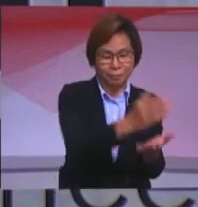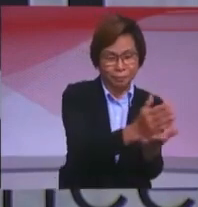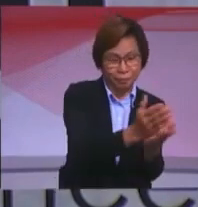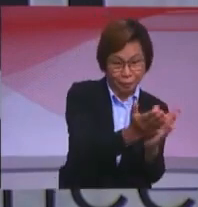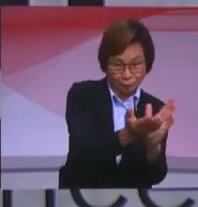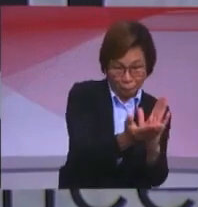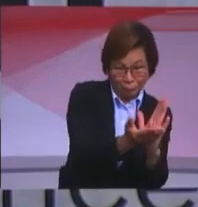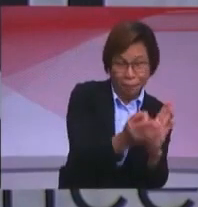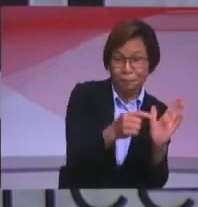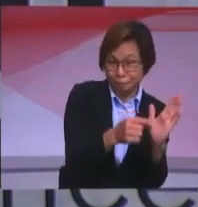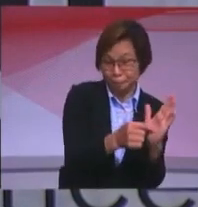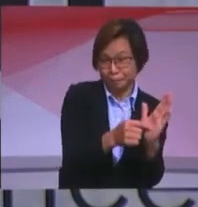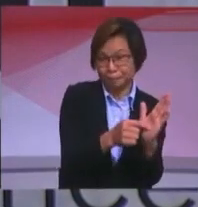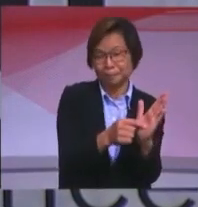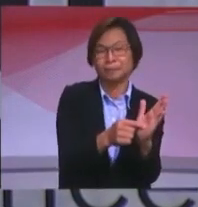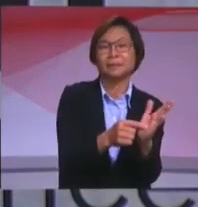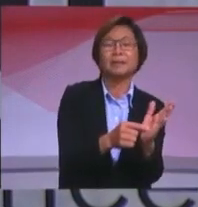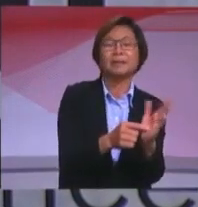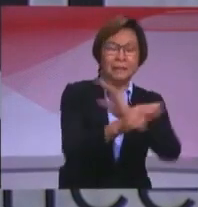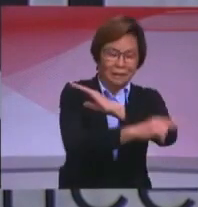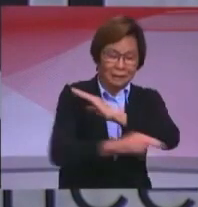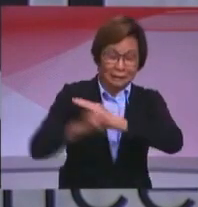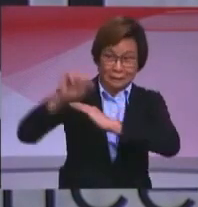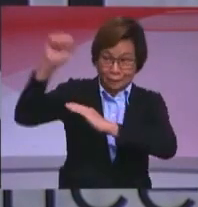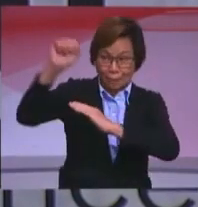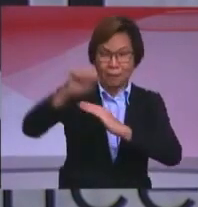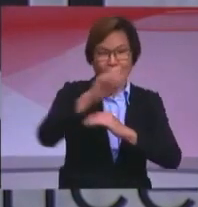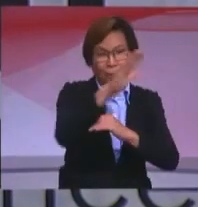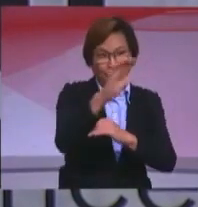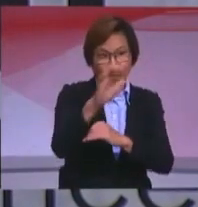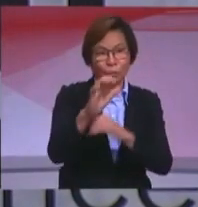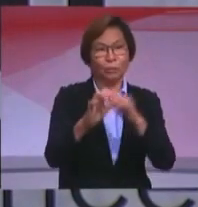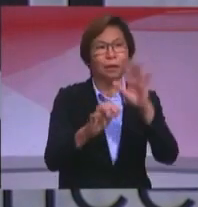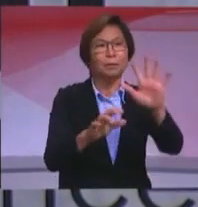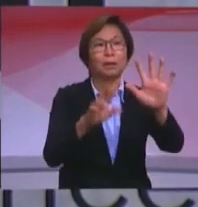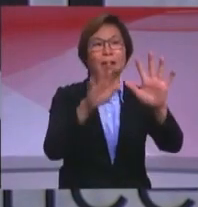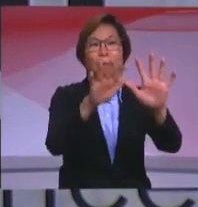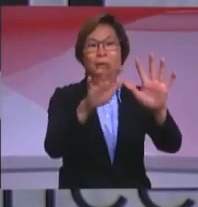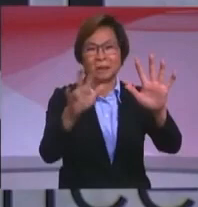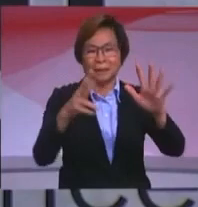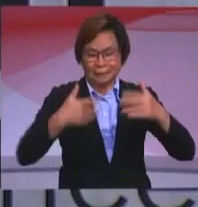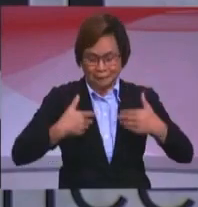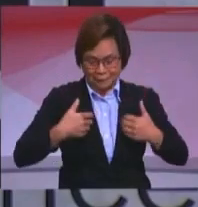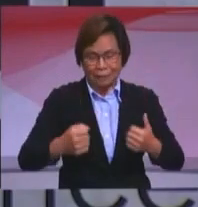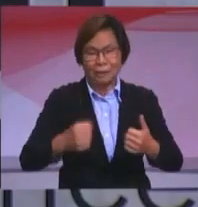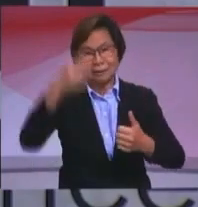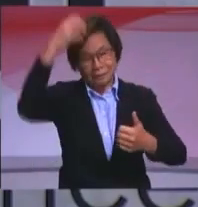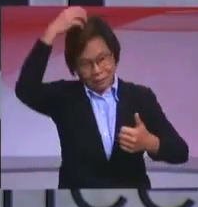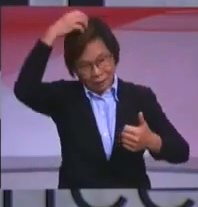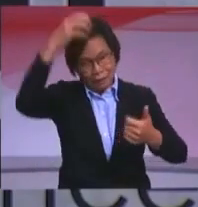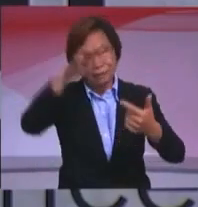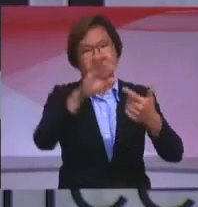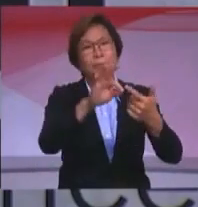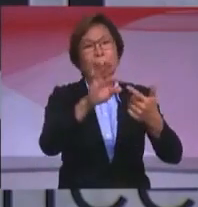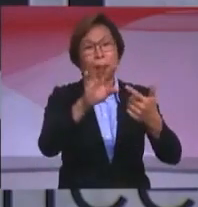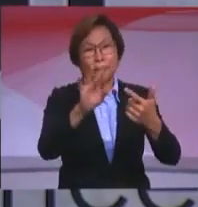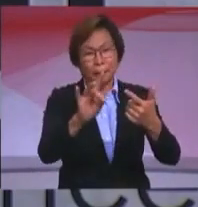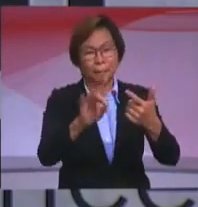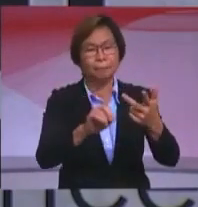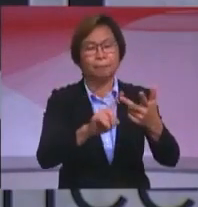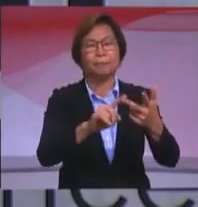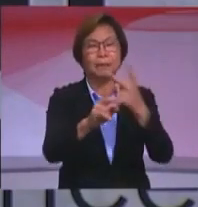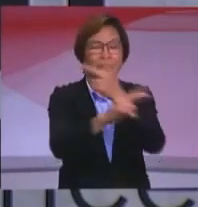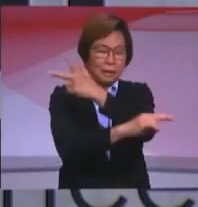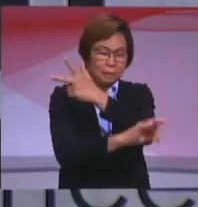yang sembuh adalah seperti berikut. Negeri Sabah 553 kes, Negeri Selangor 98 kes,